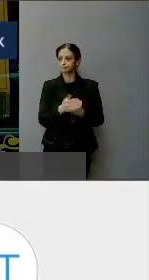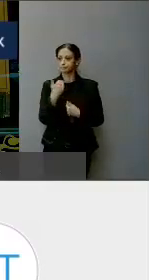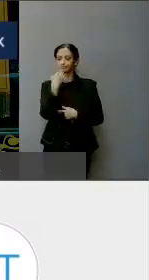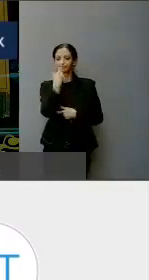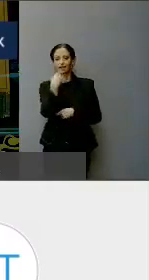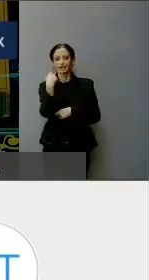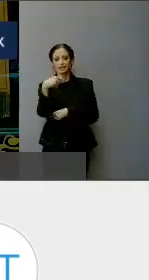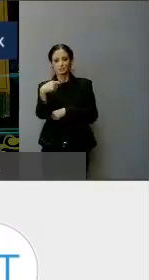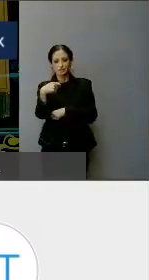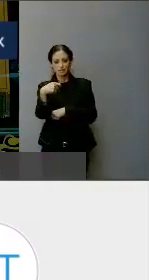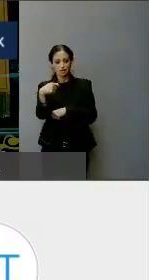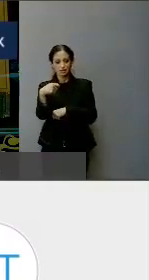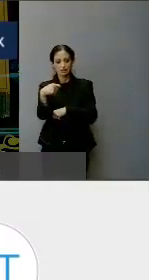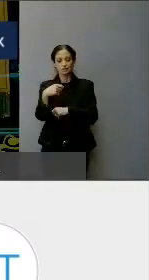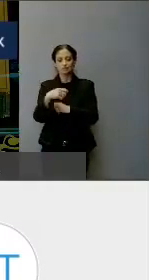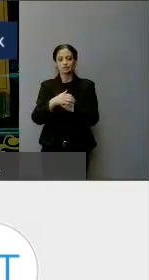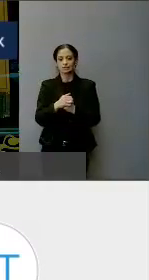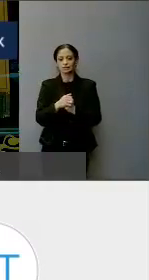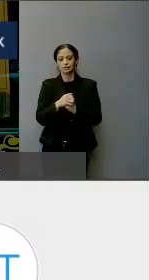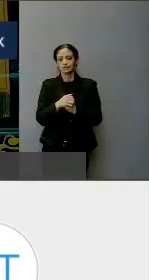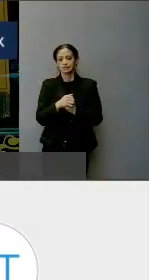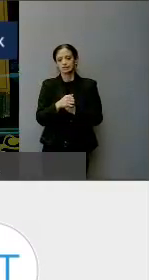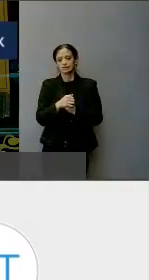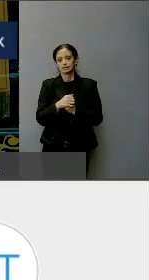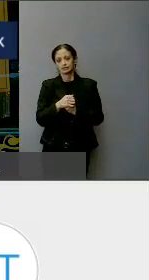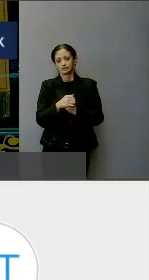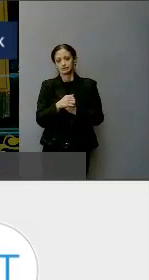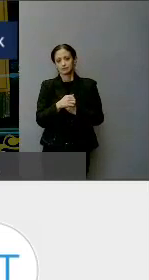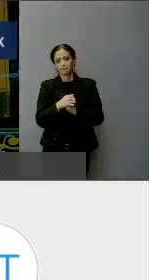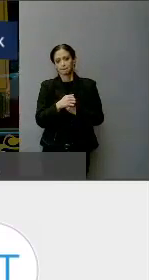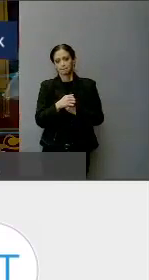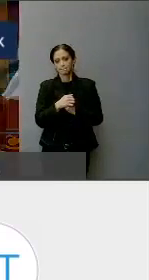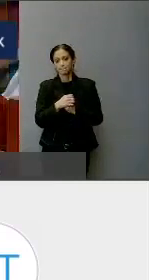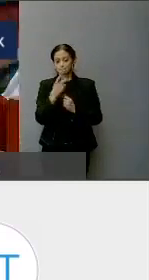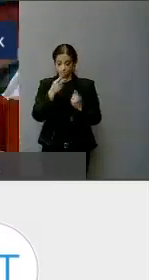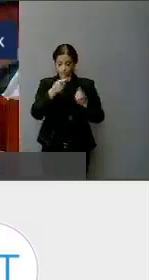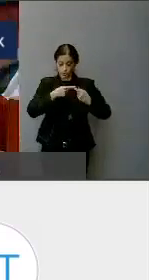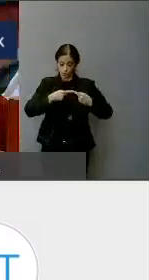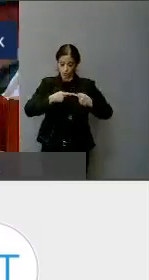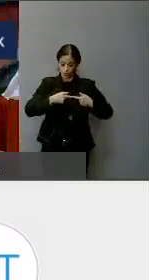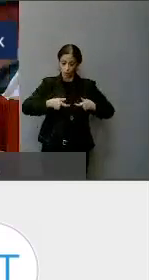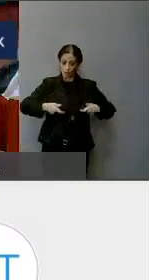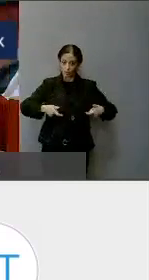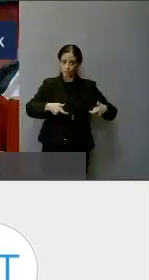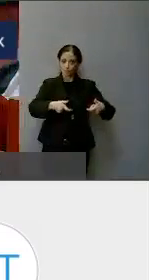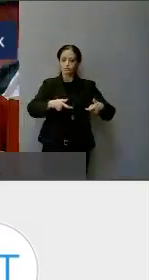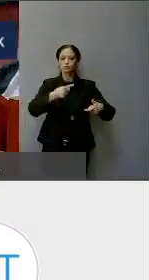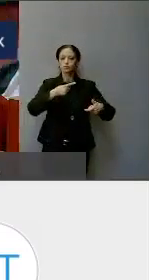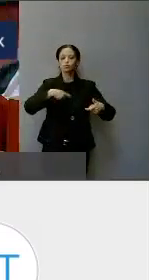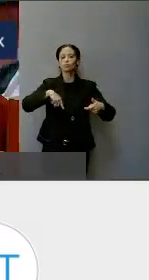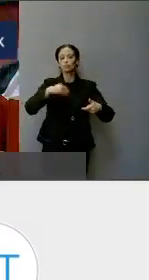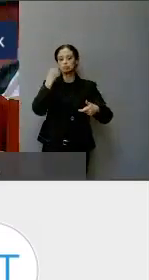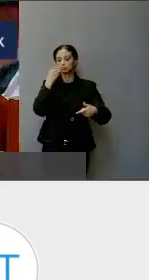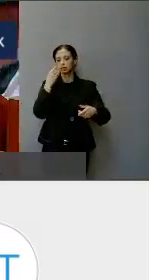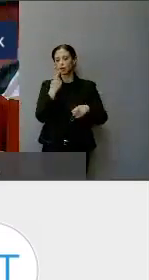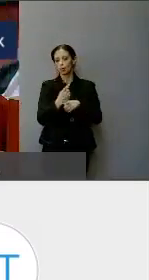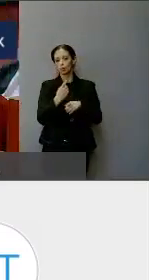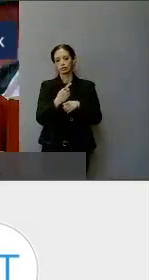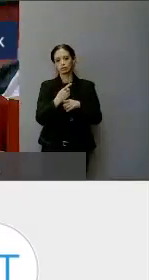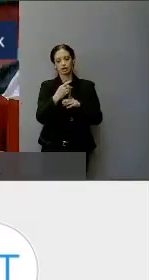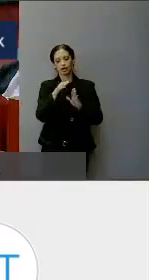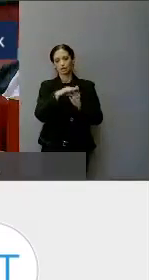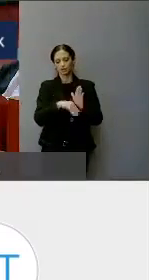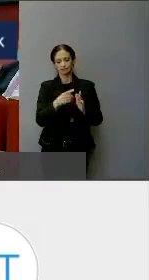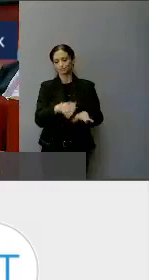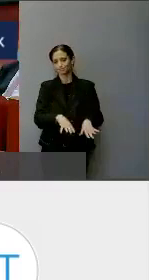presidente ma noi riteniamo l'abbiamo detto in commissione e riteniamo utile e importante sospendere questa pratica perché